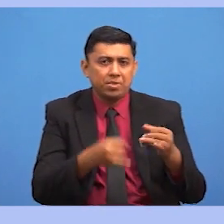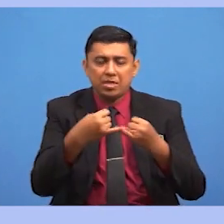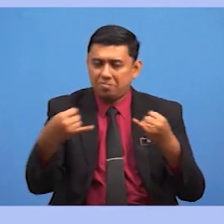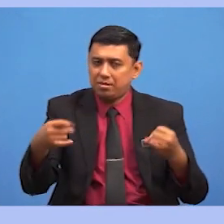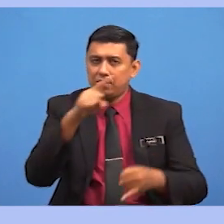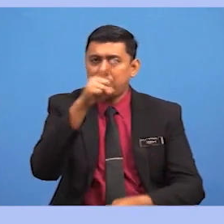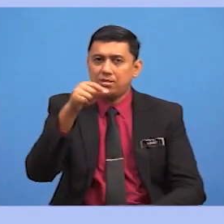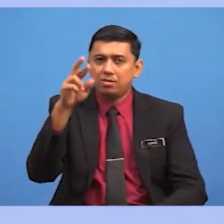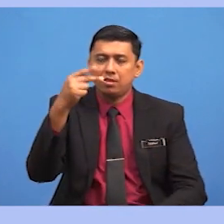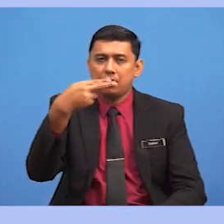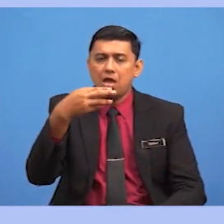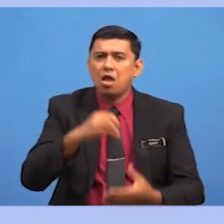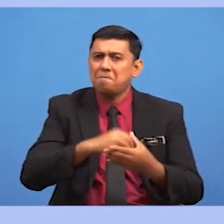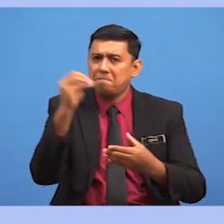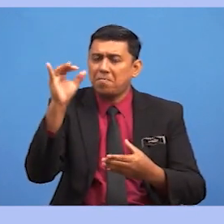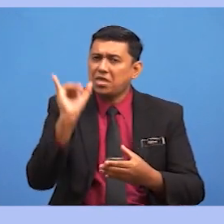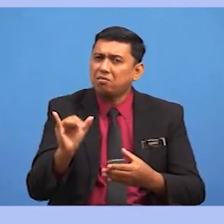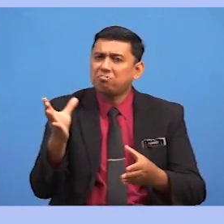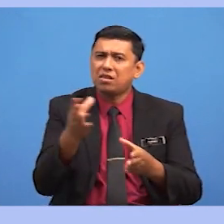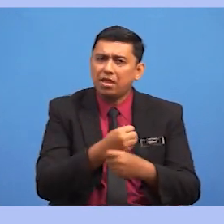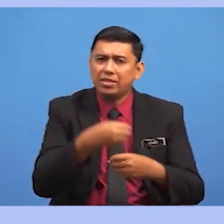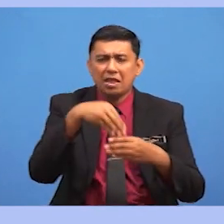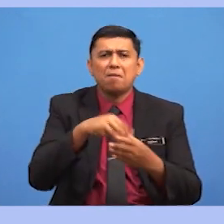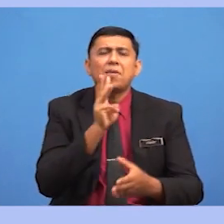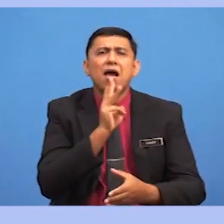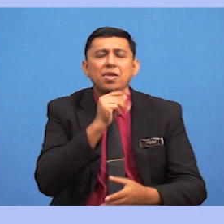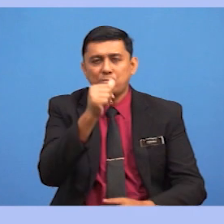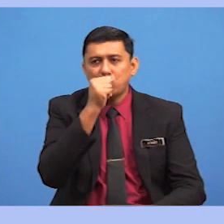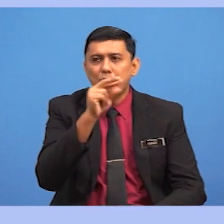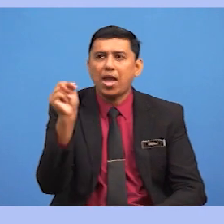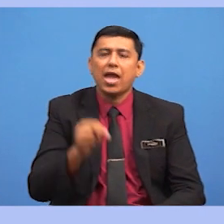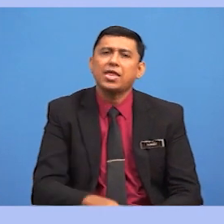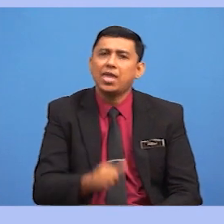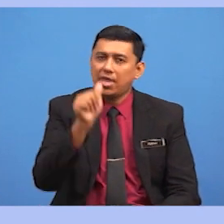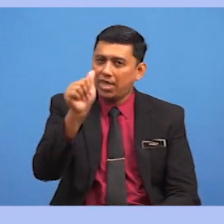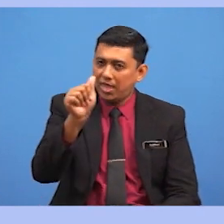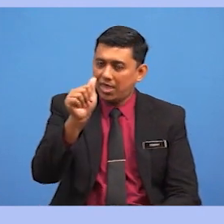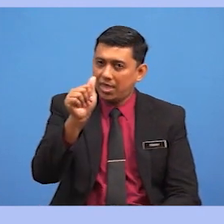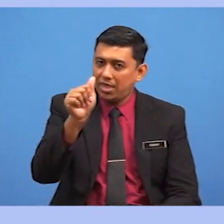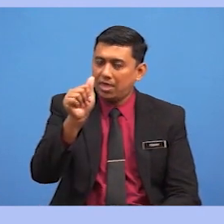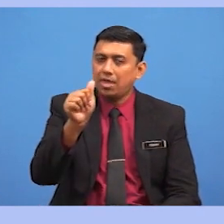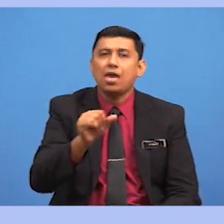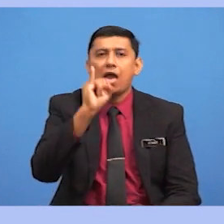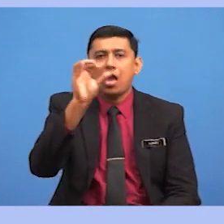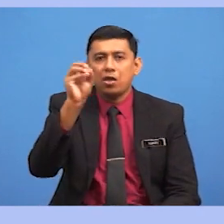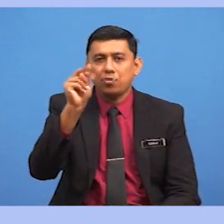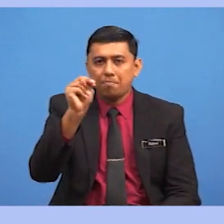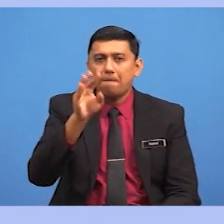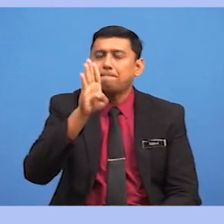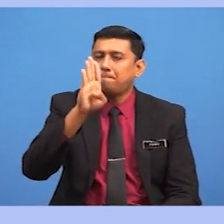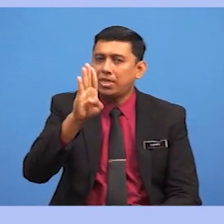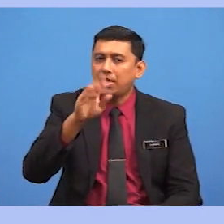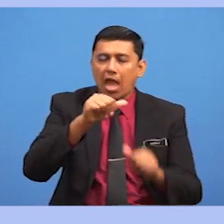apakah jenis zarah oksigen yang terdapat dalam air minuman? A. Ion,